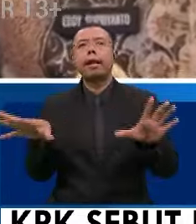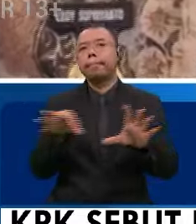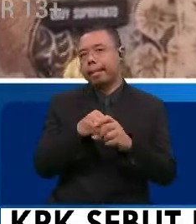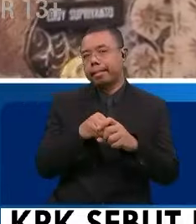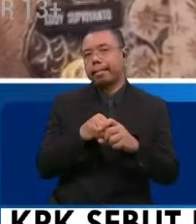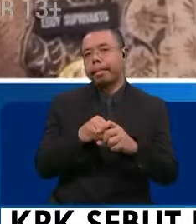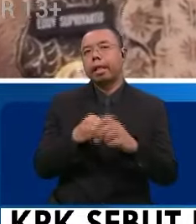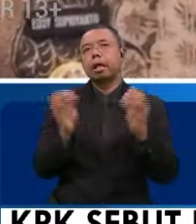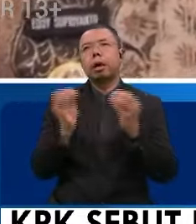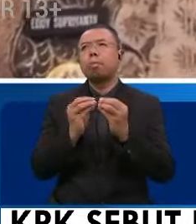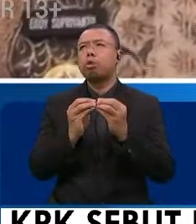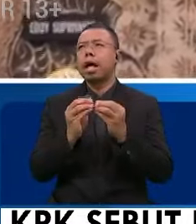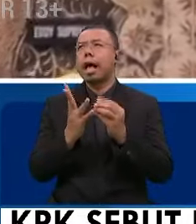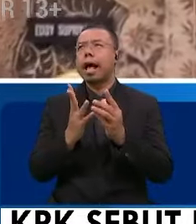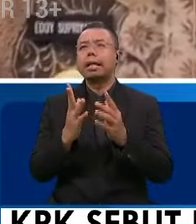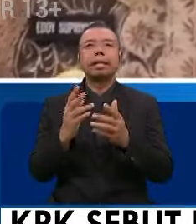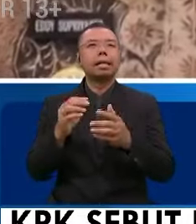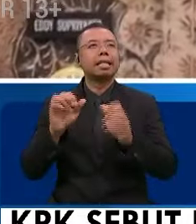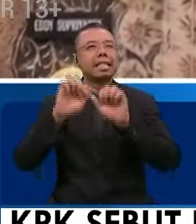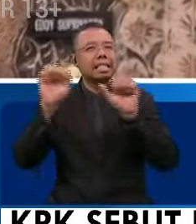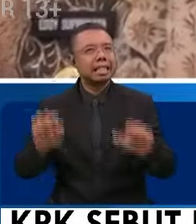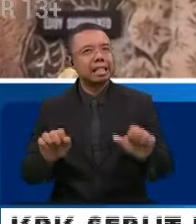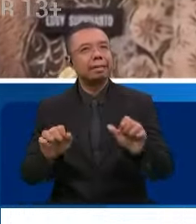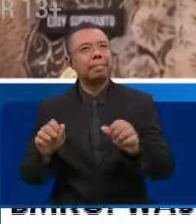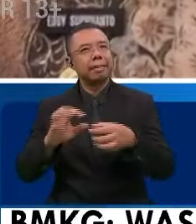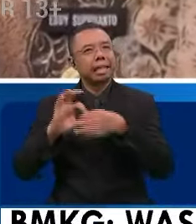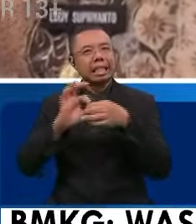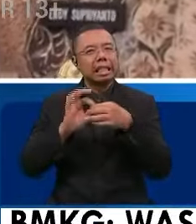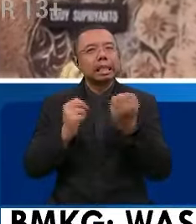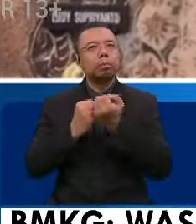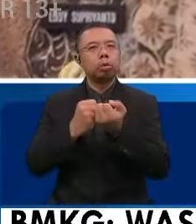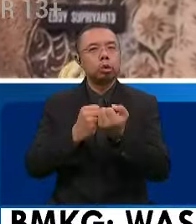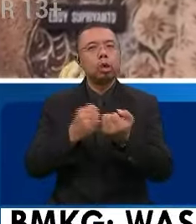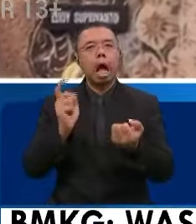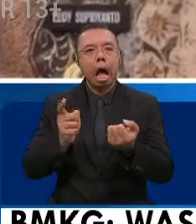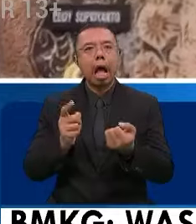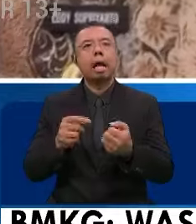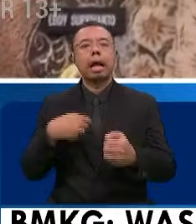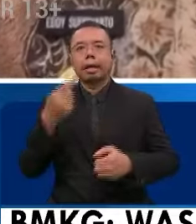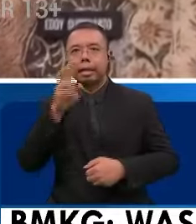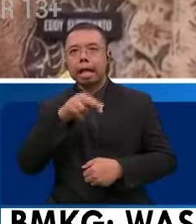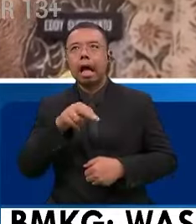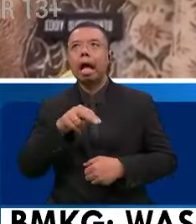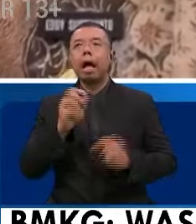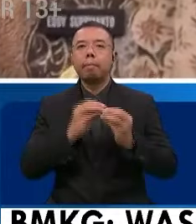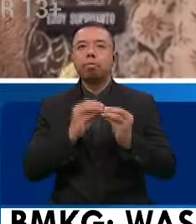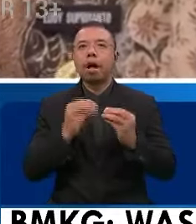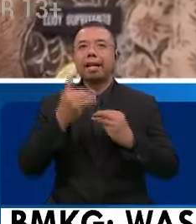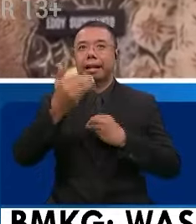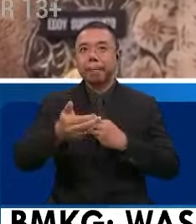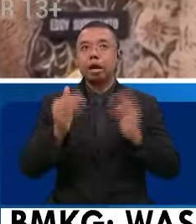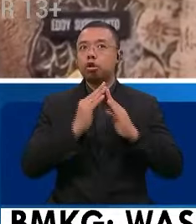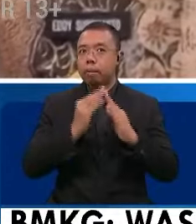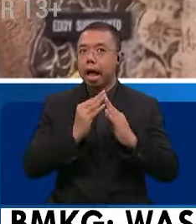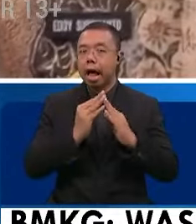yang saling mendukung. Dari tahapan hulu, kita ada pemanfaatan lahan urban bormin yang